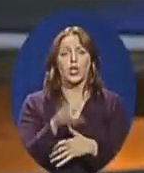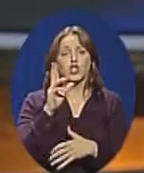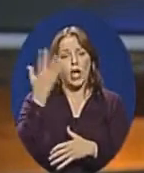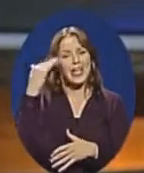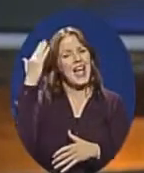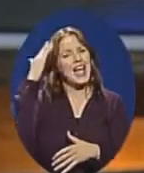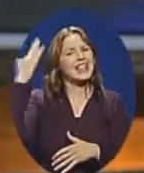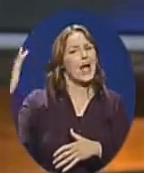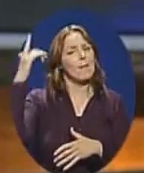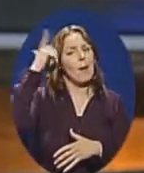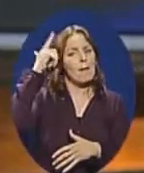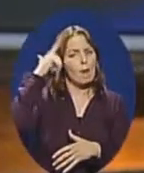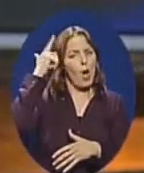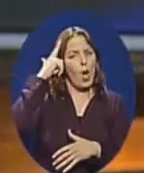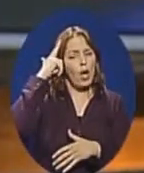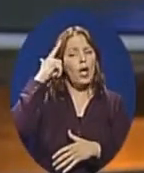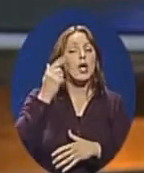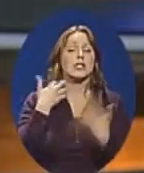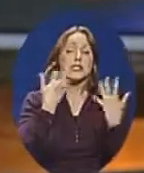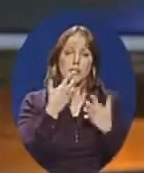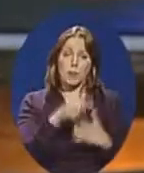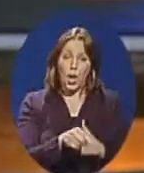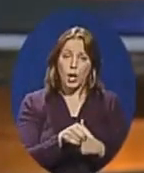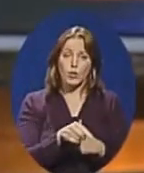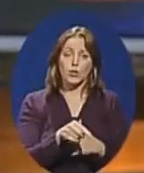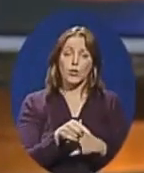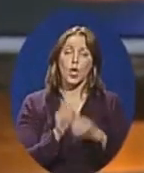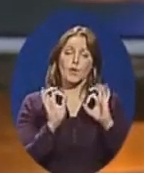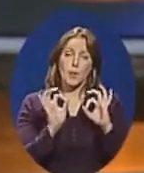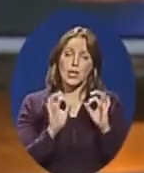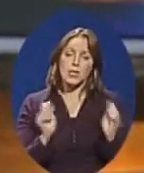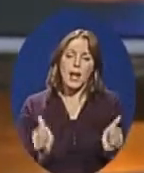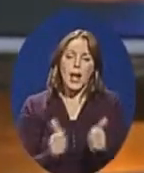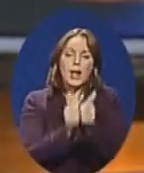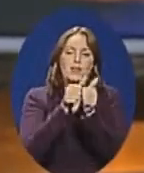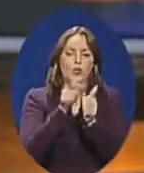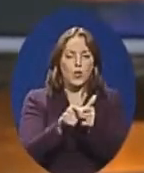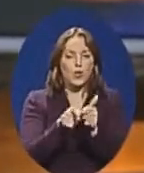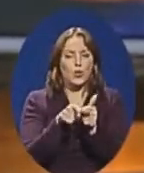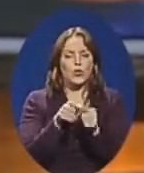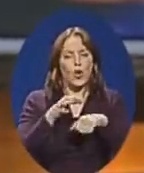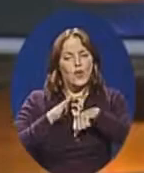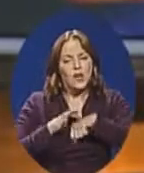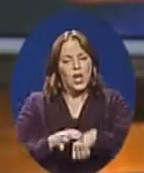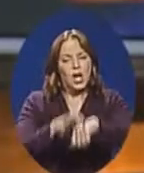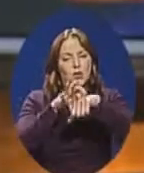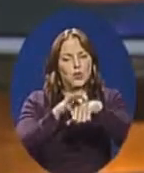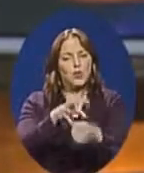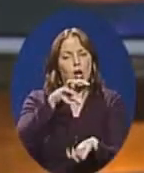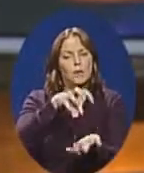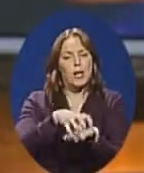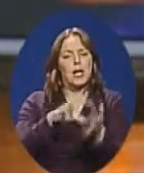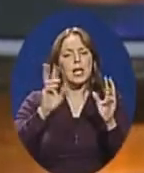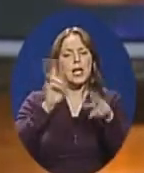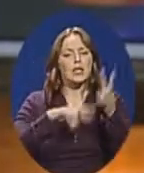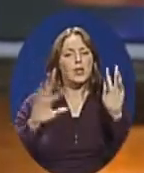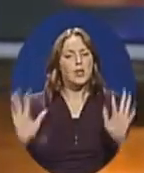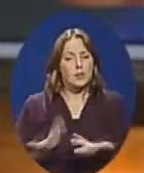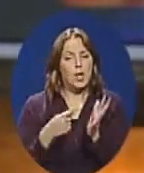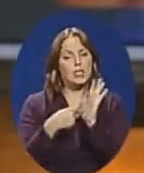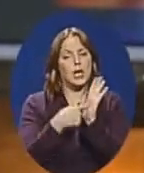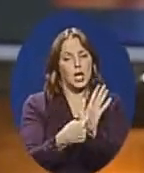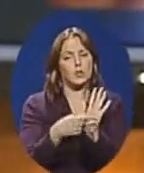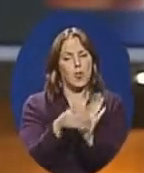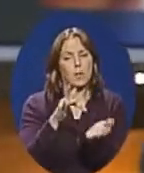שהיה לו דימום במוח, וסיפרנו לו, ובעצם ליווינו אותו ולקחנו אותו למחלקה בטיפול נמרץ, הראינו לו את